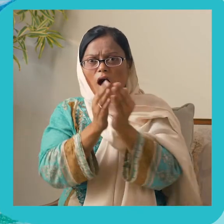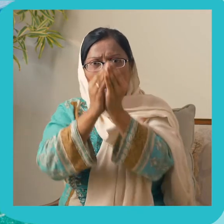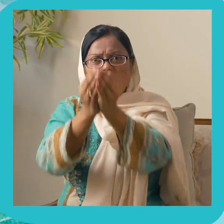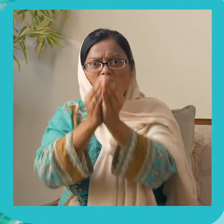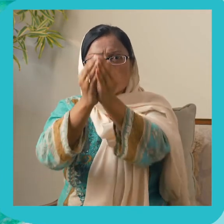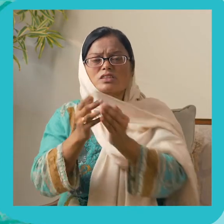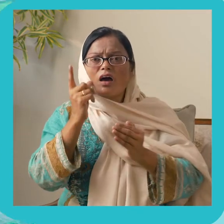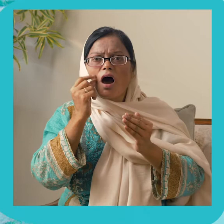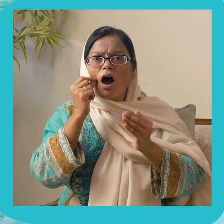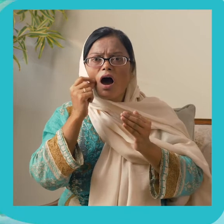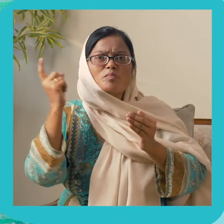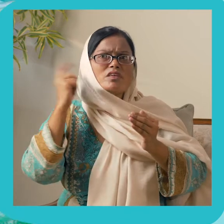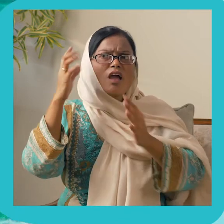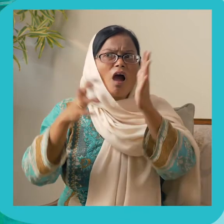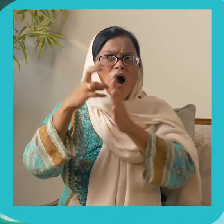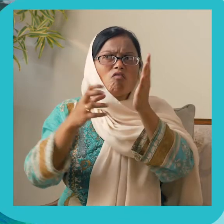मोटर की आवाज सुनाई दी।